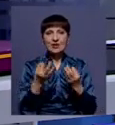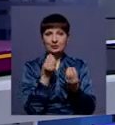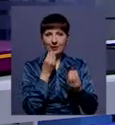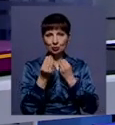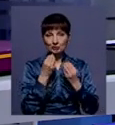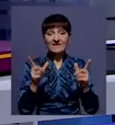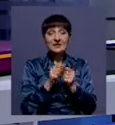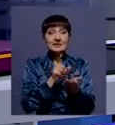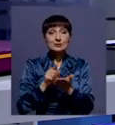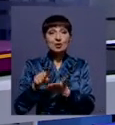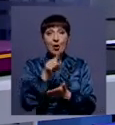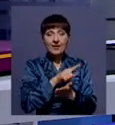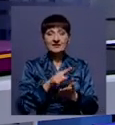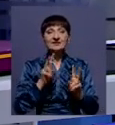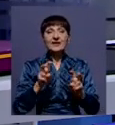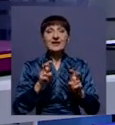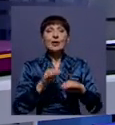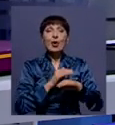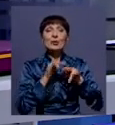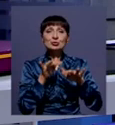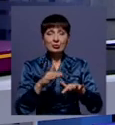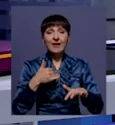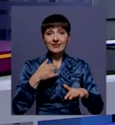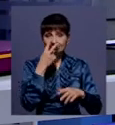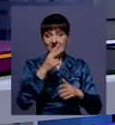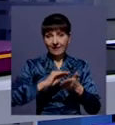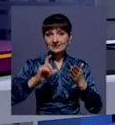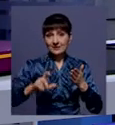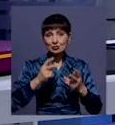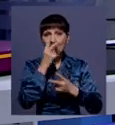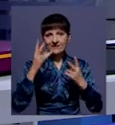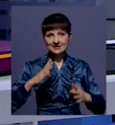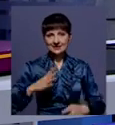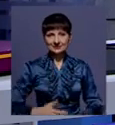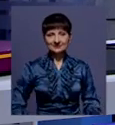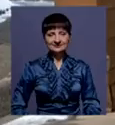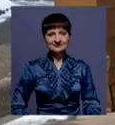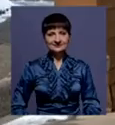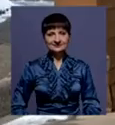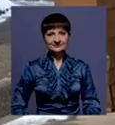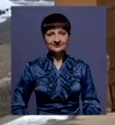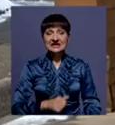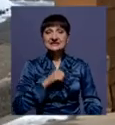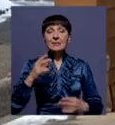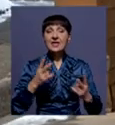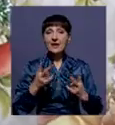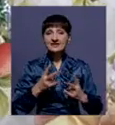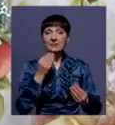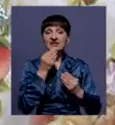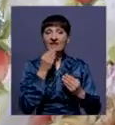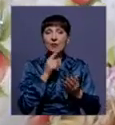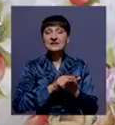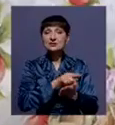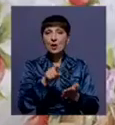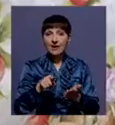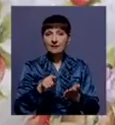с пенсионерами в Бюро добрых услуг отправилась и наш корреспондент Сания Матынова. Самым необходимым продовольствием